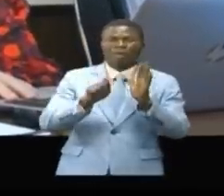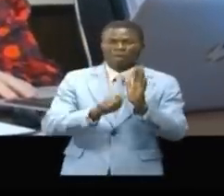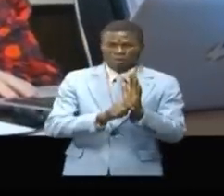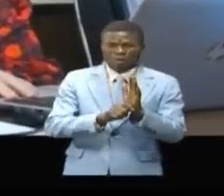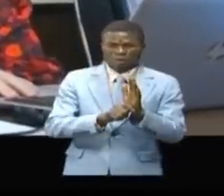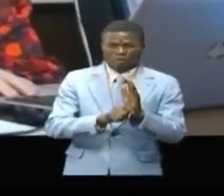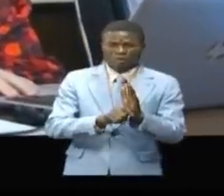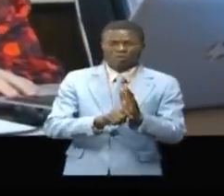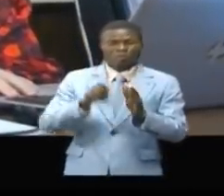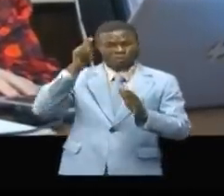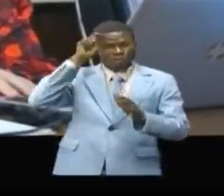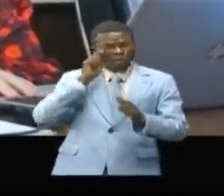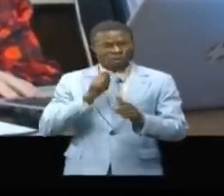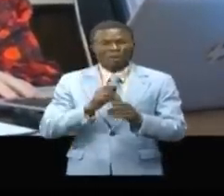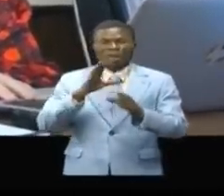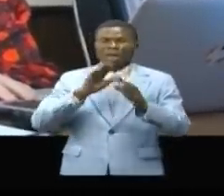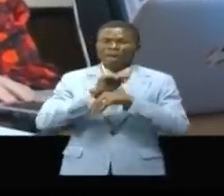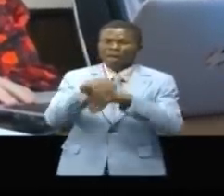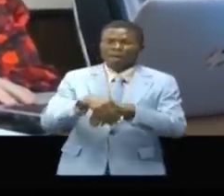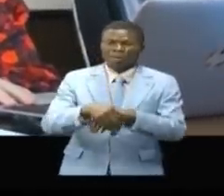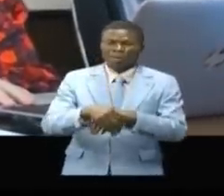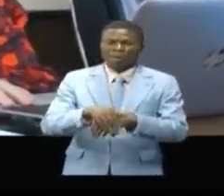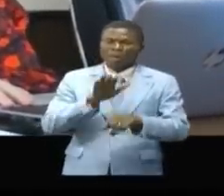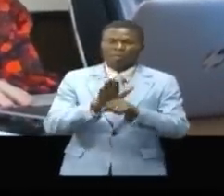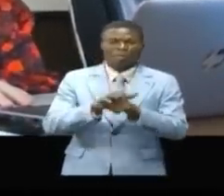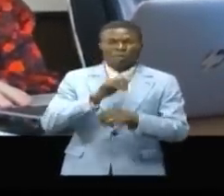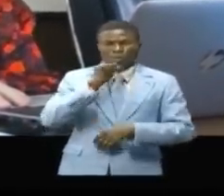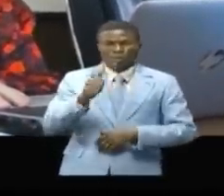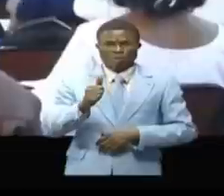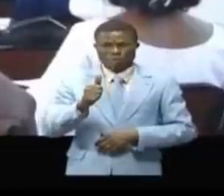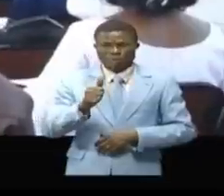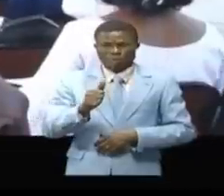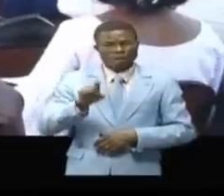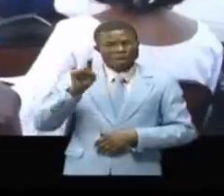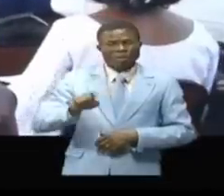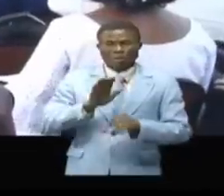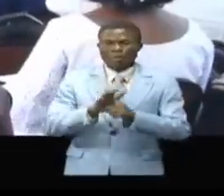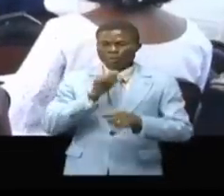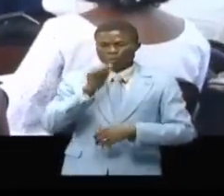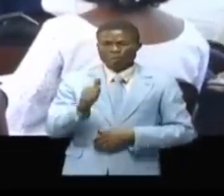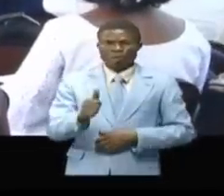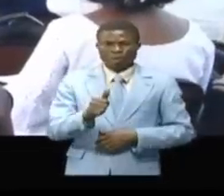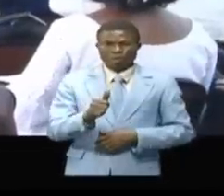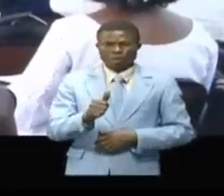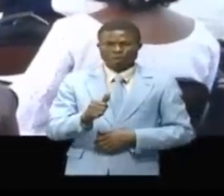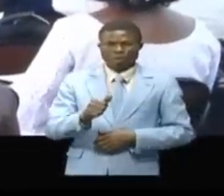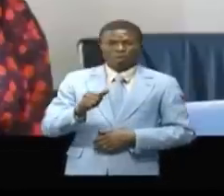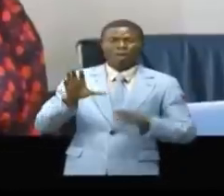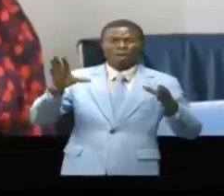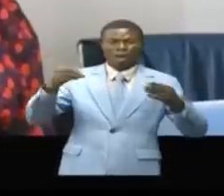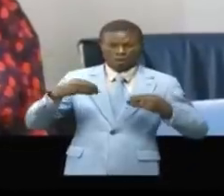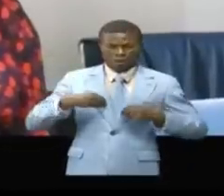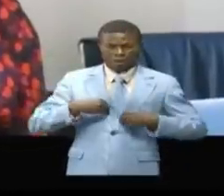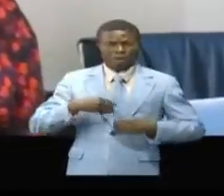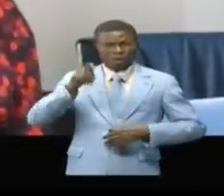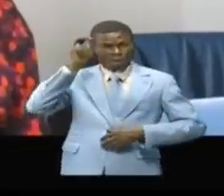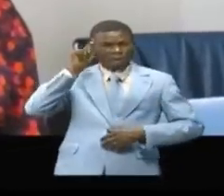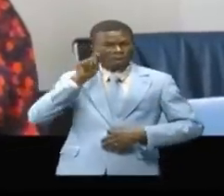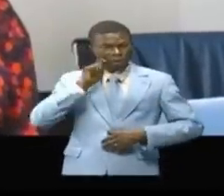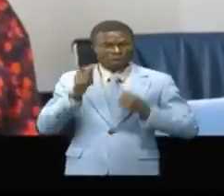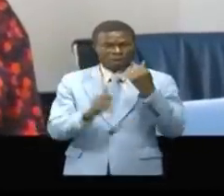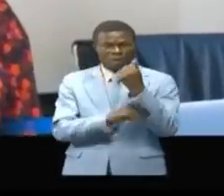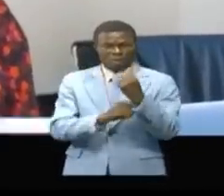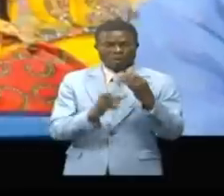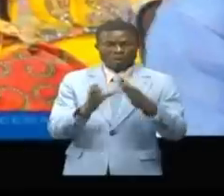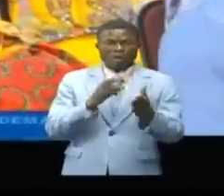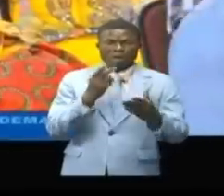n'y ont pas accès parce qu'on pense souvent qui n'en ont pas besoin. Rappelons que reconnaître la sexualité des personnes en